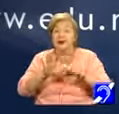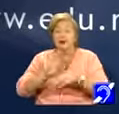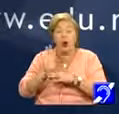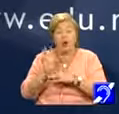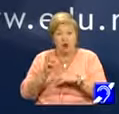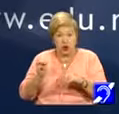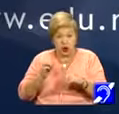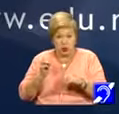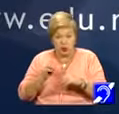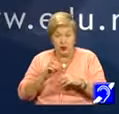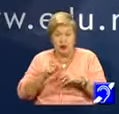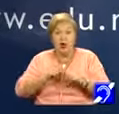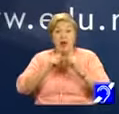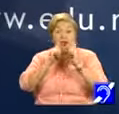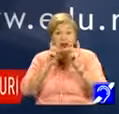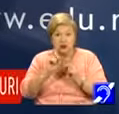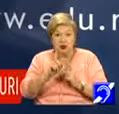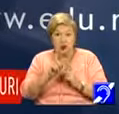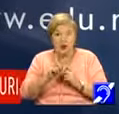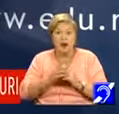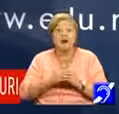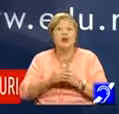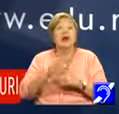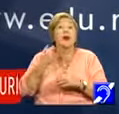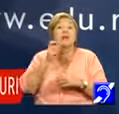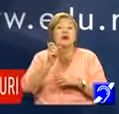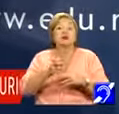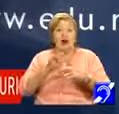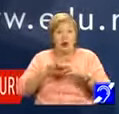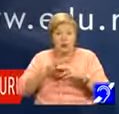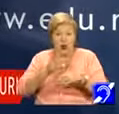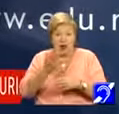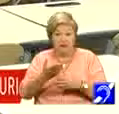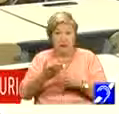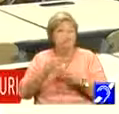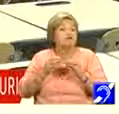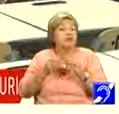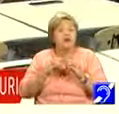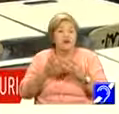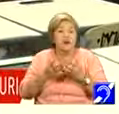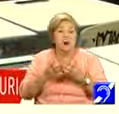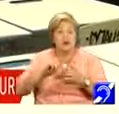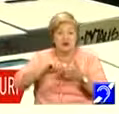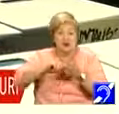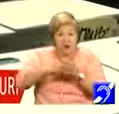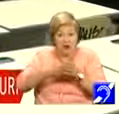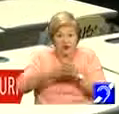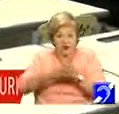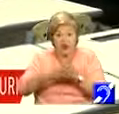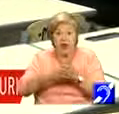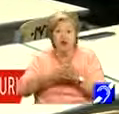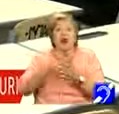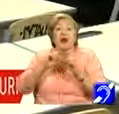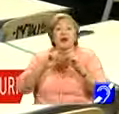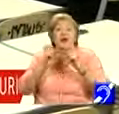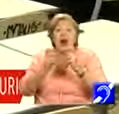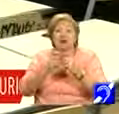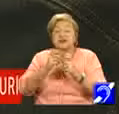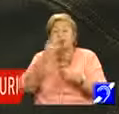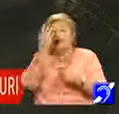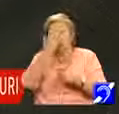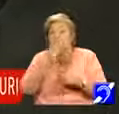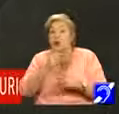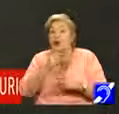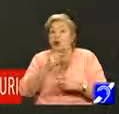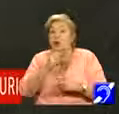și de identificare a cazurilor pozitive, în sensul în care să se închidă, evident, acele clase sau acele școli unde